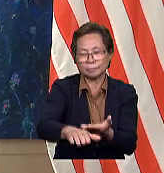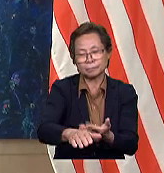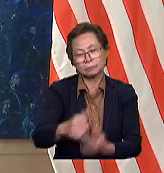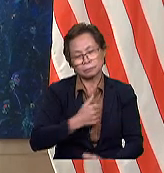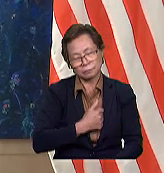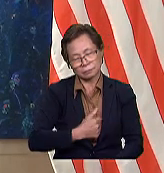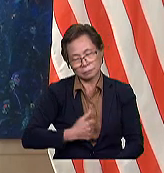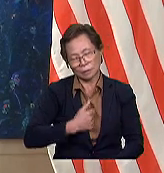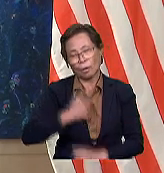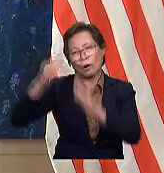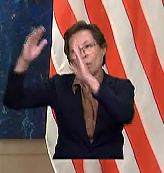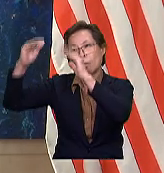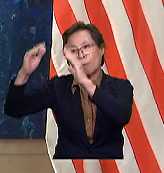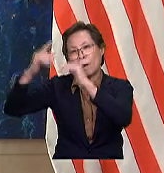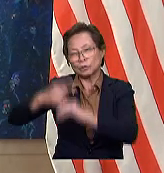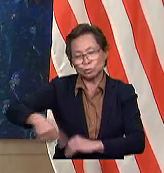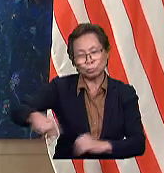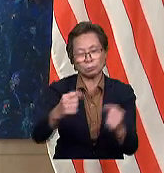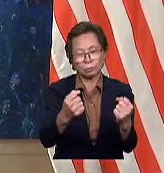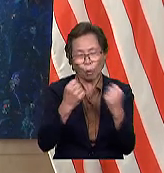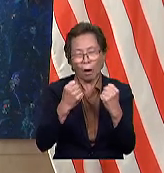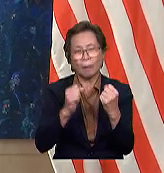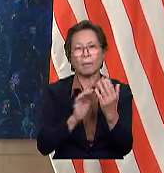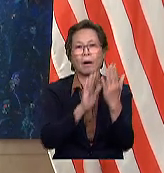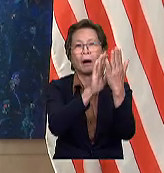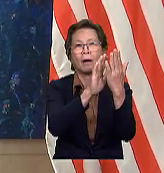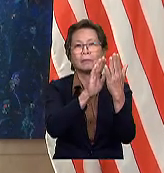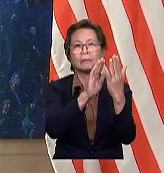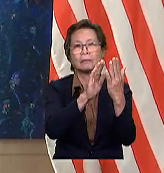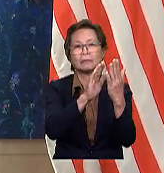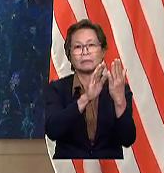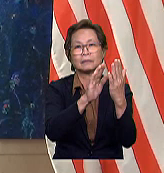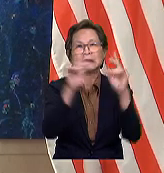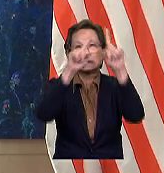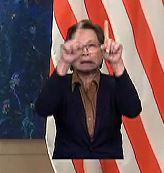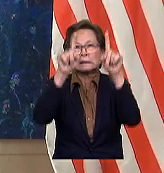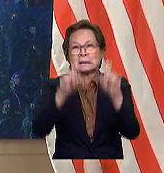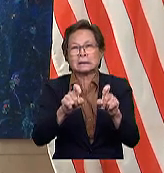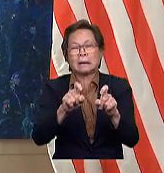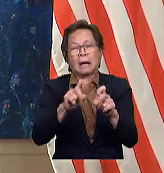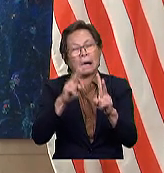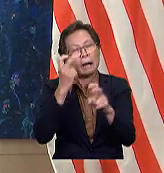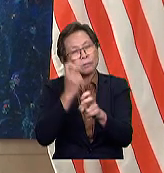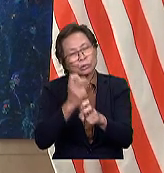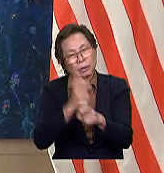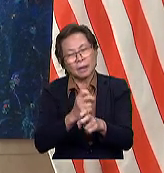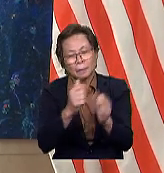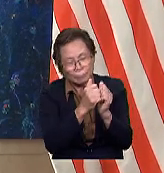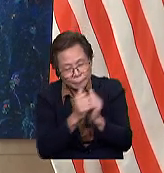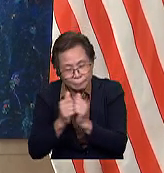dunia mudah-mudahan Anda smooth tabah menghadapi dugaan yang amat berat ini marilah kita